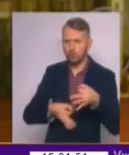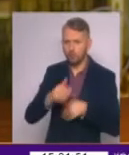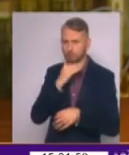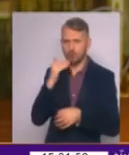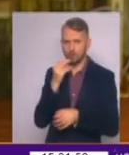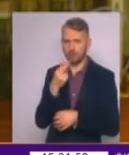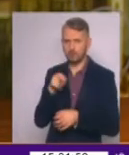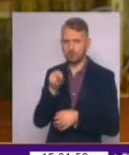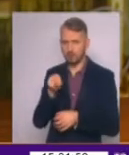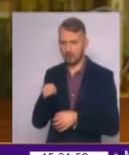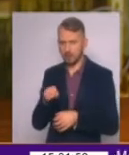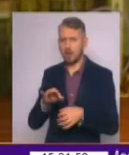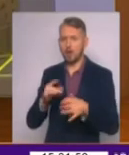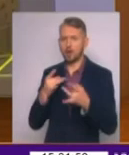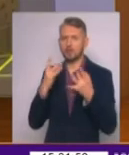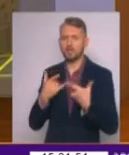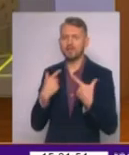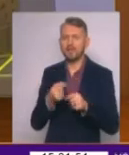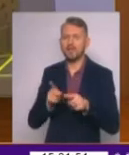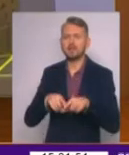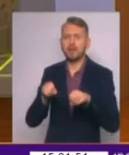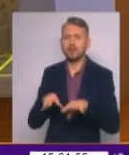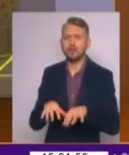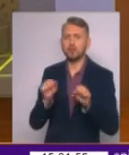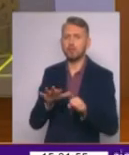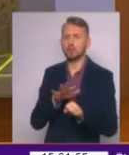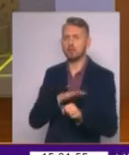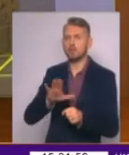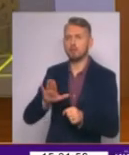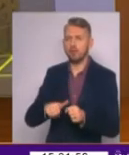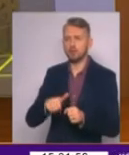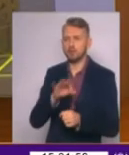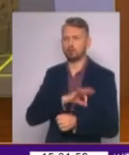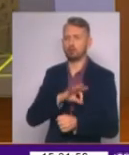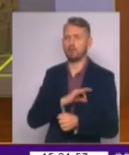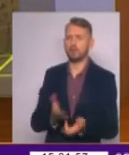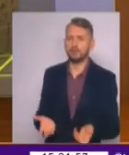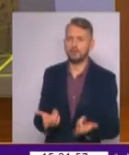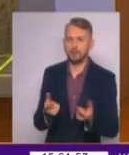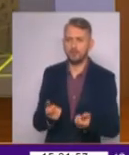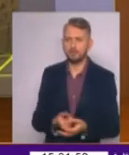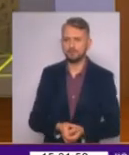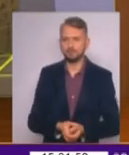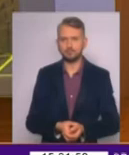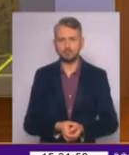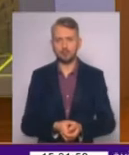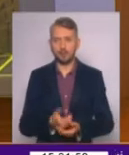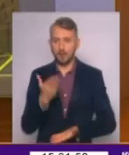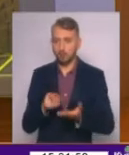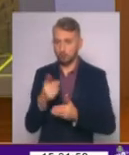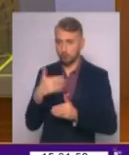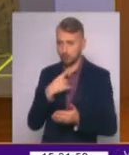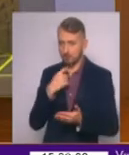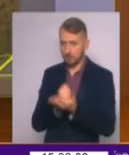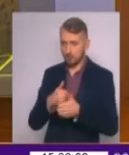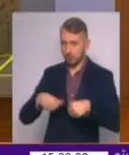планів території. Розкажіть, де це рішення може бути потім практично застосоване? Якщо воно вже прийняте